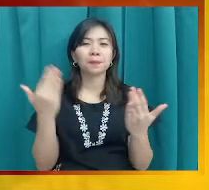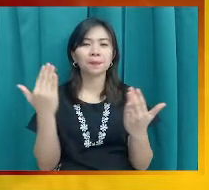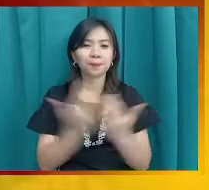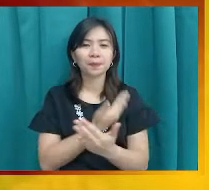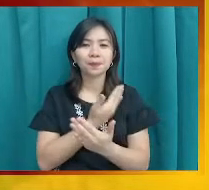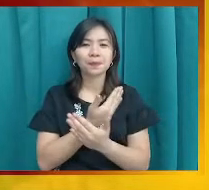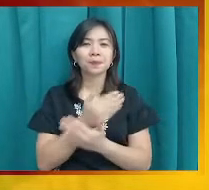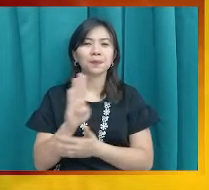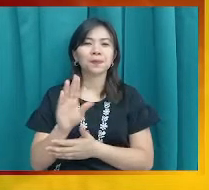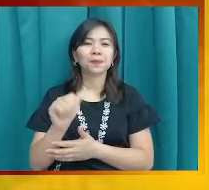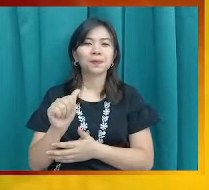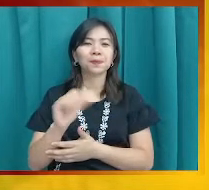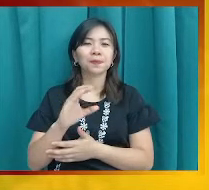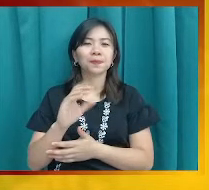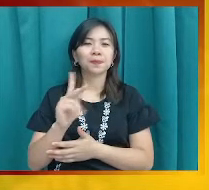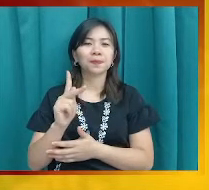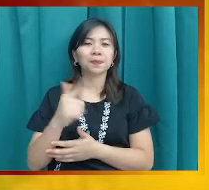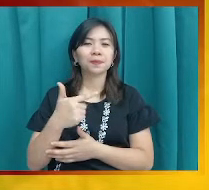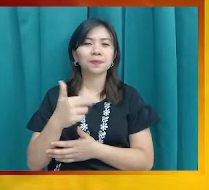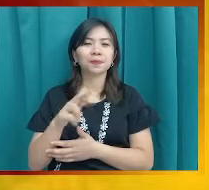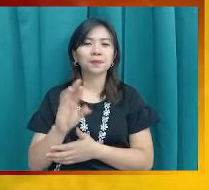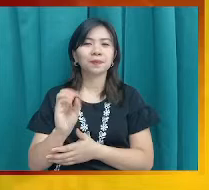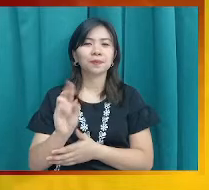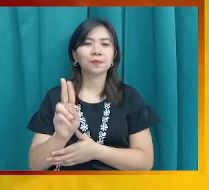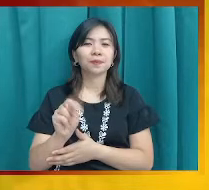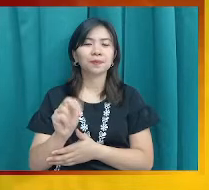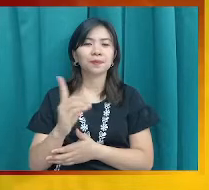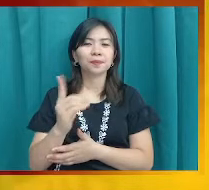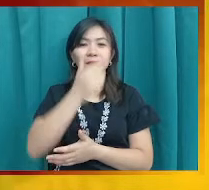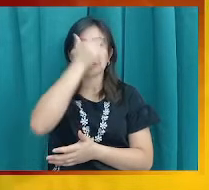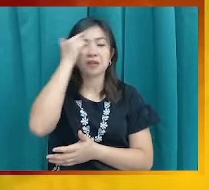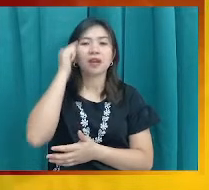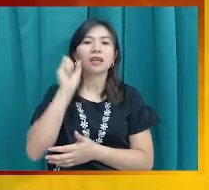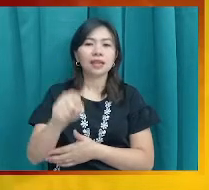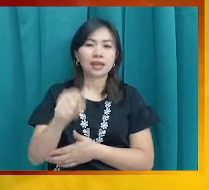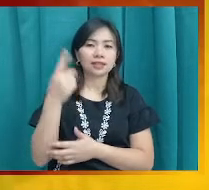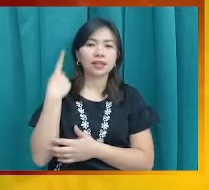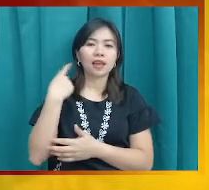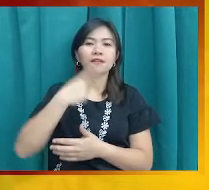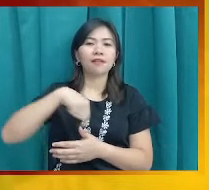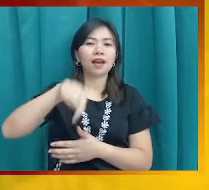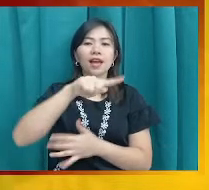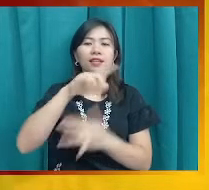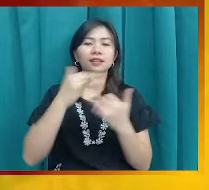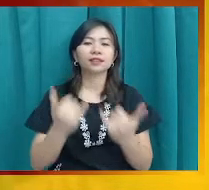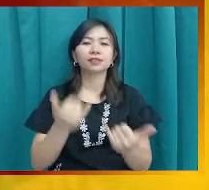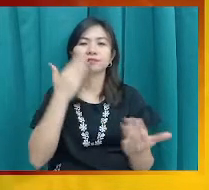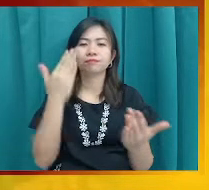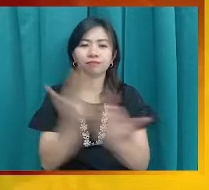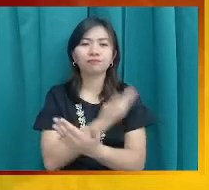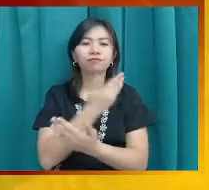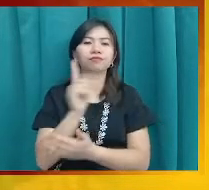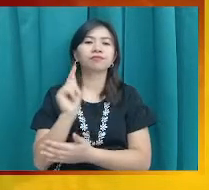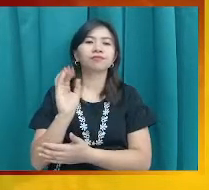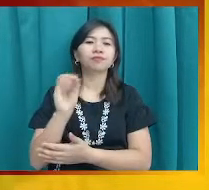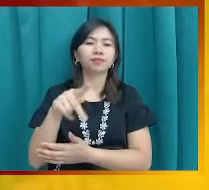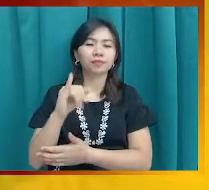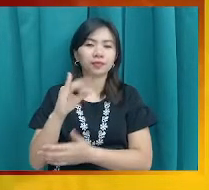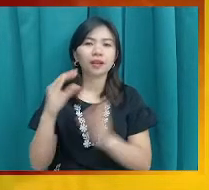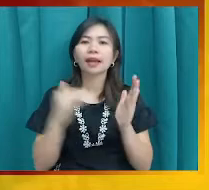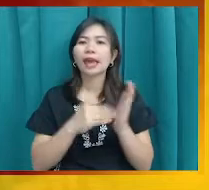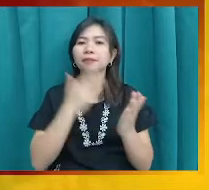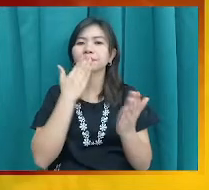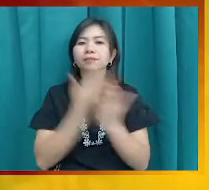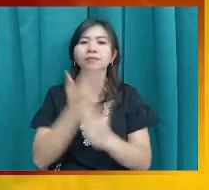mo. Oh, de, kasi mag-iba na tayo ng topic. Sir, pakibati ka muna sa kanila. Yeah, magandang tanghali po sa bawat isa po sa